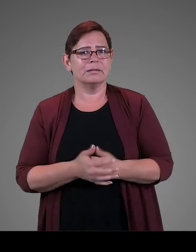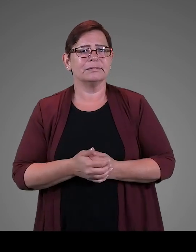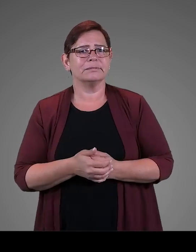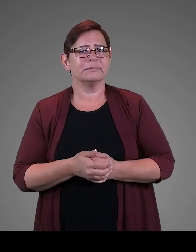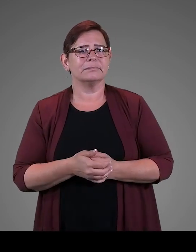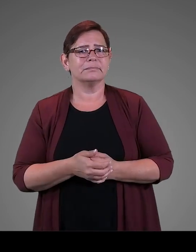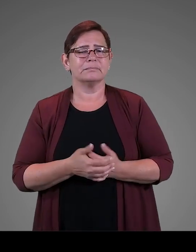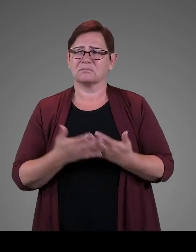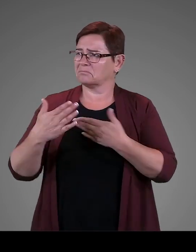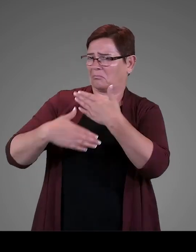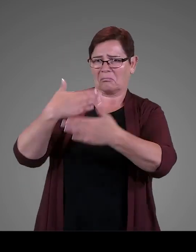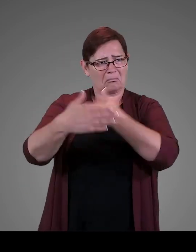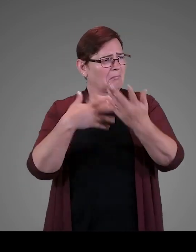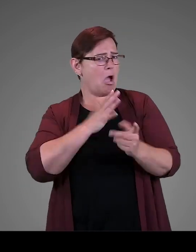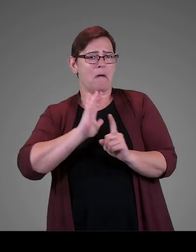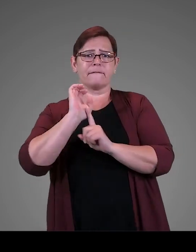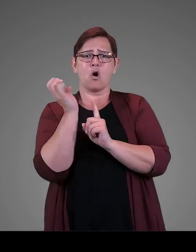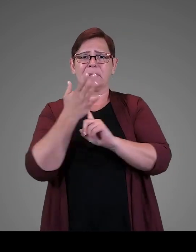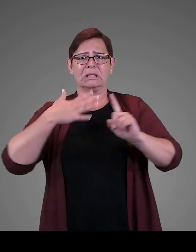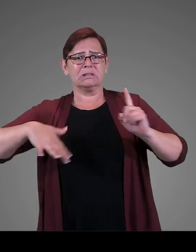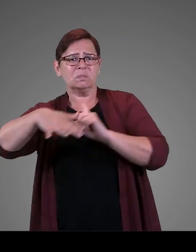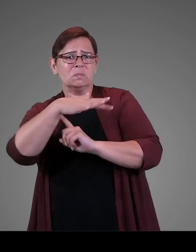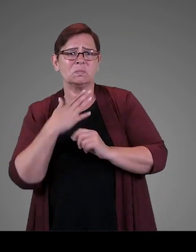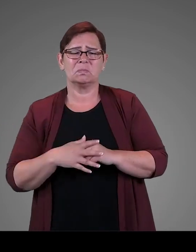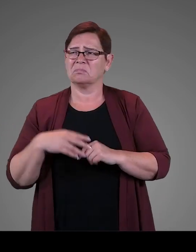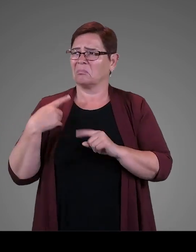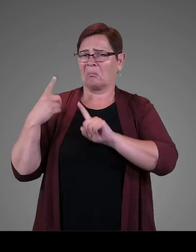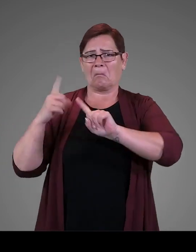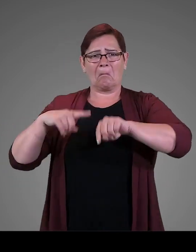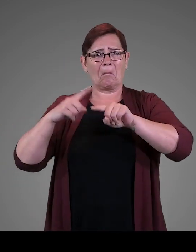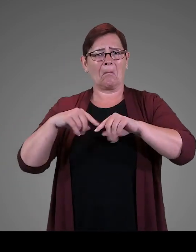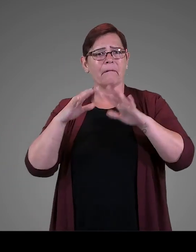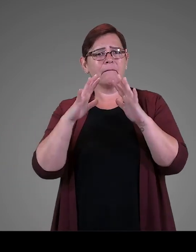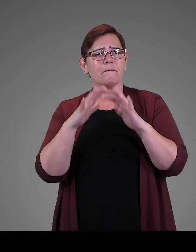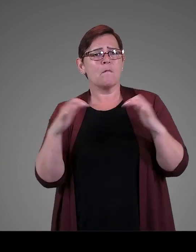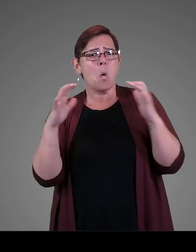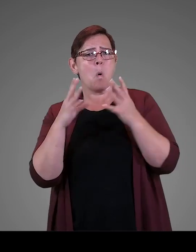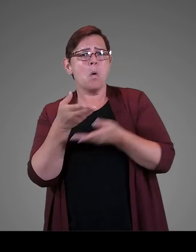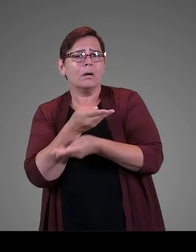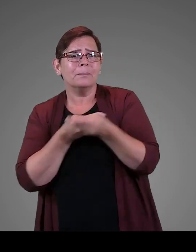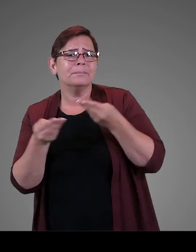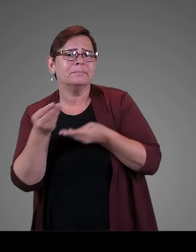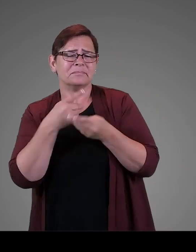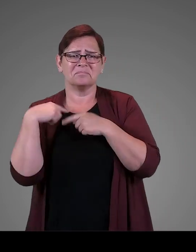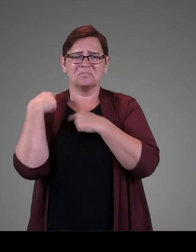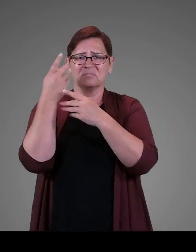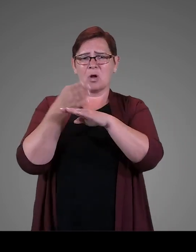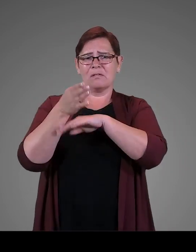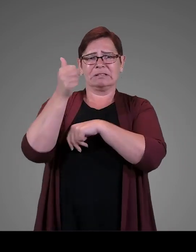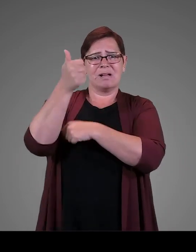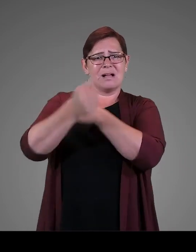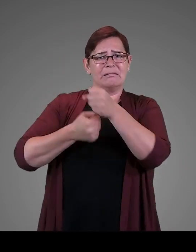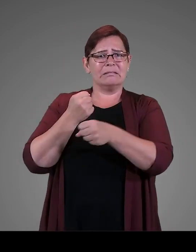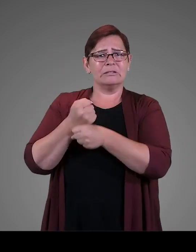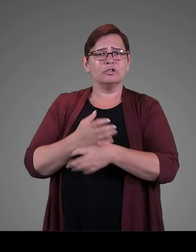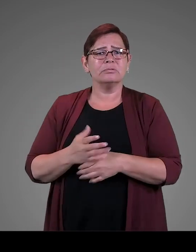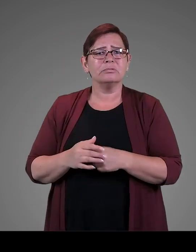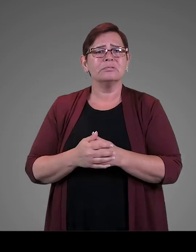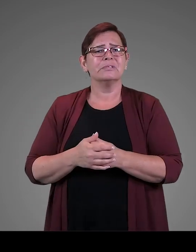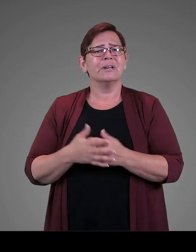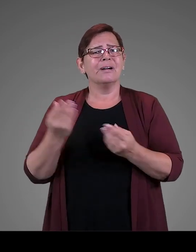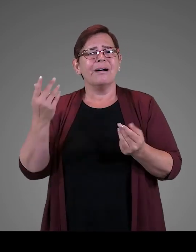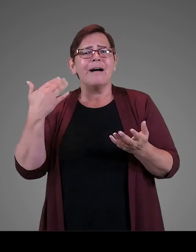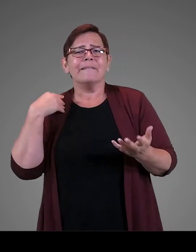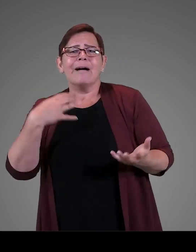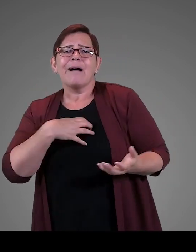va bien ici. Ça va bien dans notre milieu. Ça fait comme plus que 10 ans que je viens dans des forums, puis